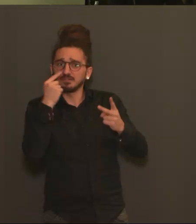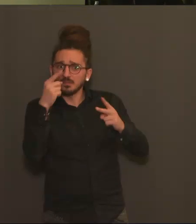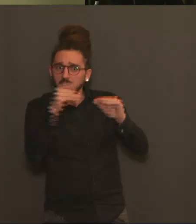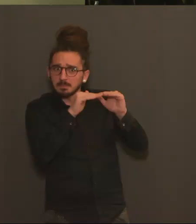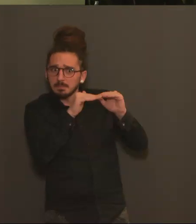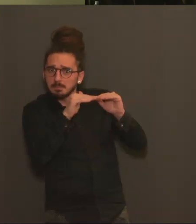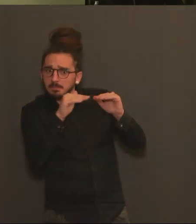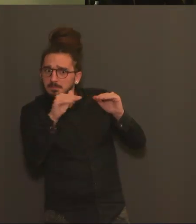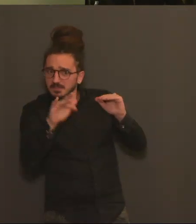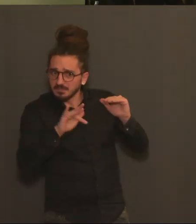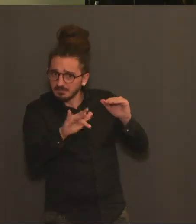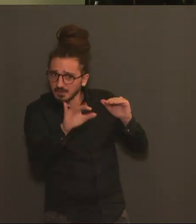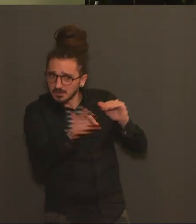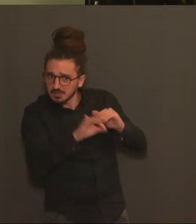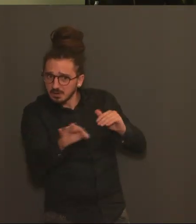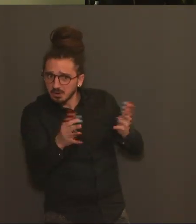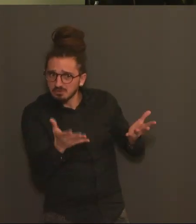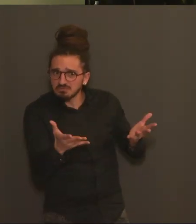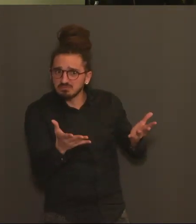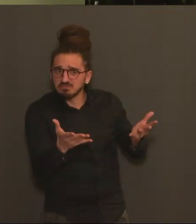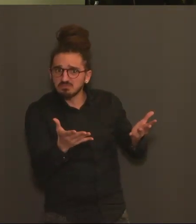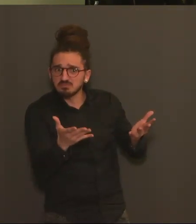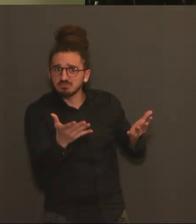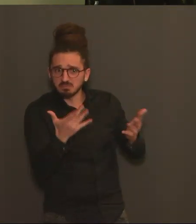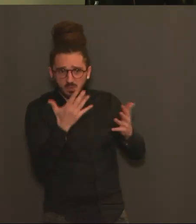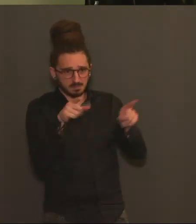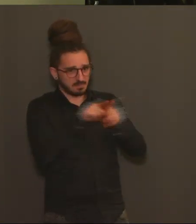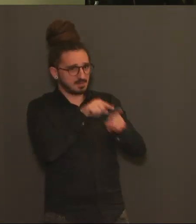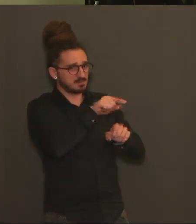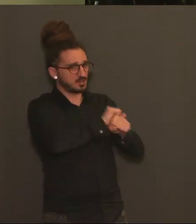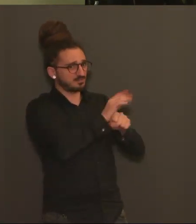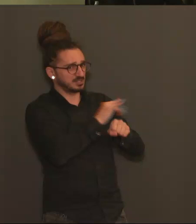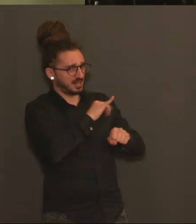cas actuellement pour les infections?